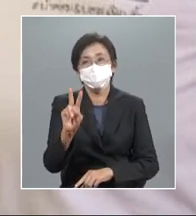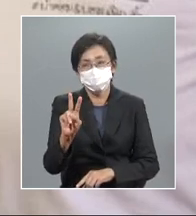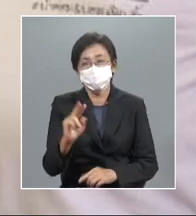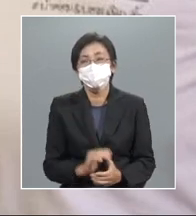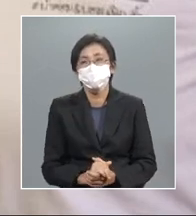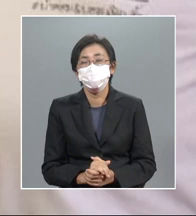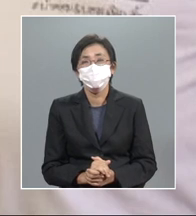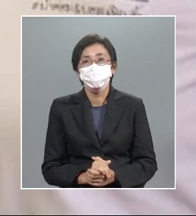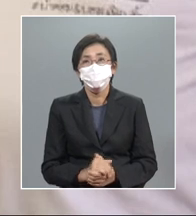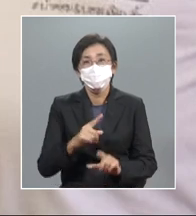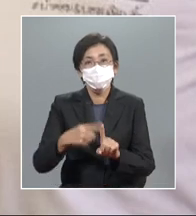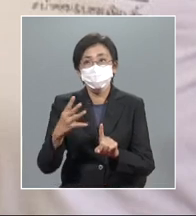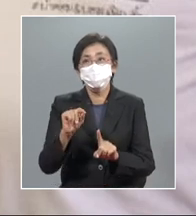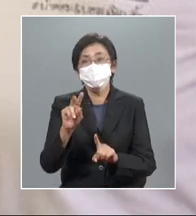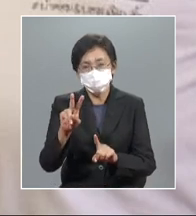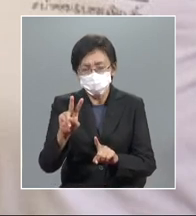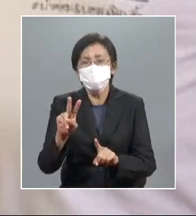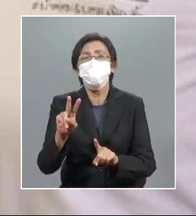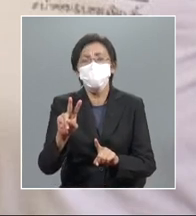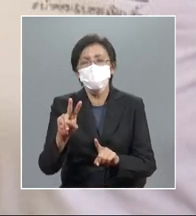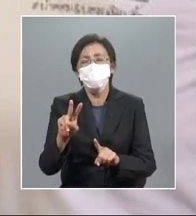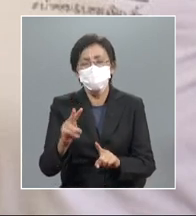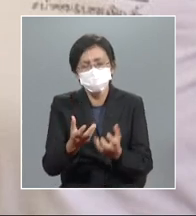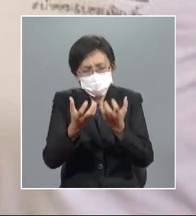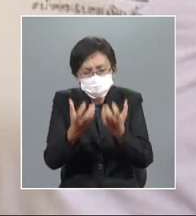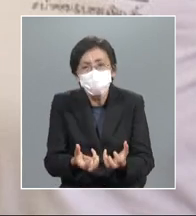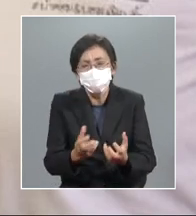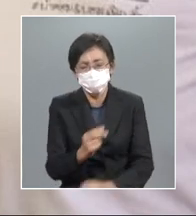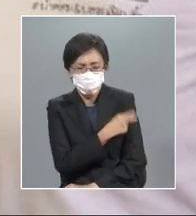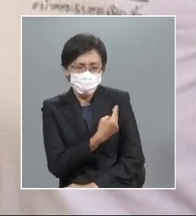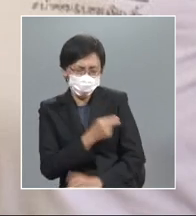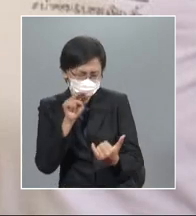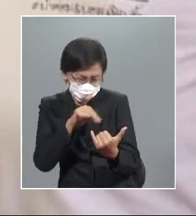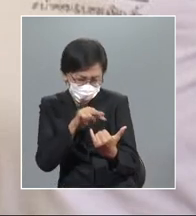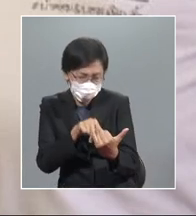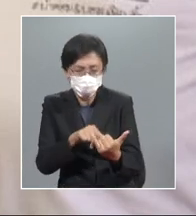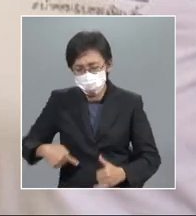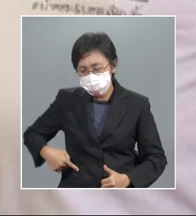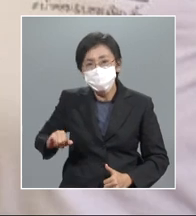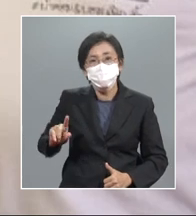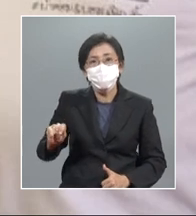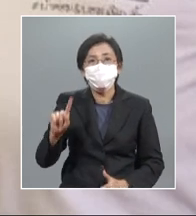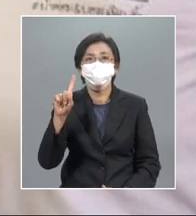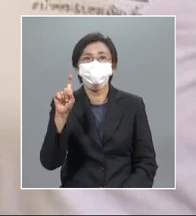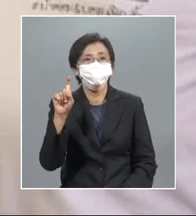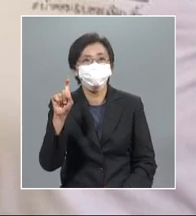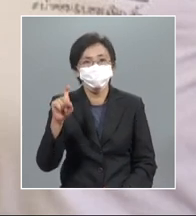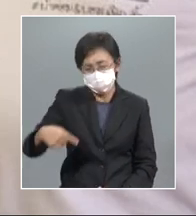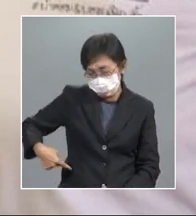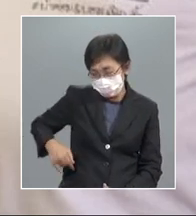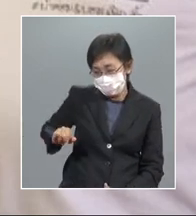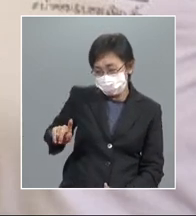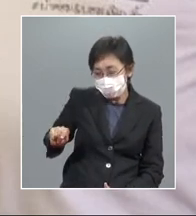อยู่ทางฝั่งนะค่อมยาการทรุดหนักลงนะครับคุณหมอแจ้งนะครับว่านะค่อมนั้นไปวายนะครับเอา